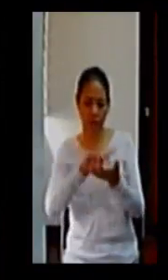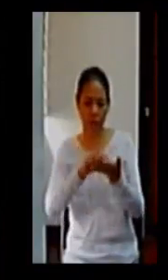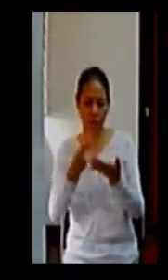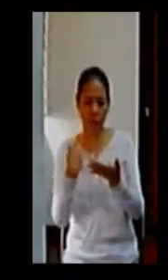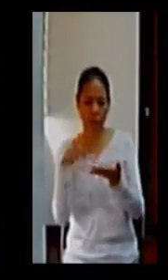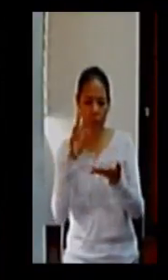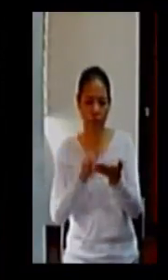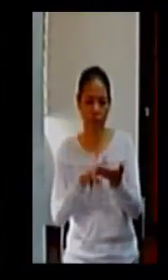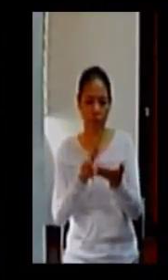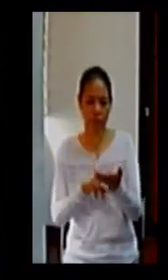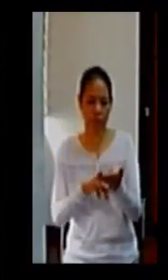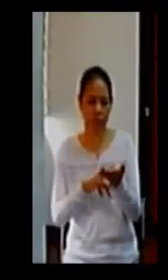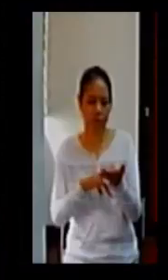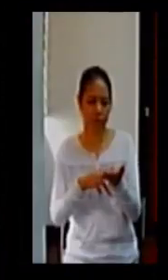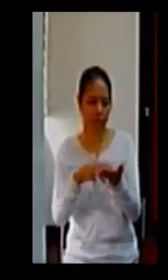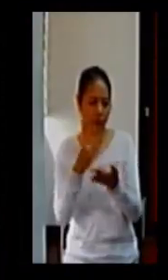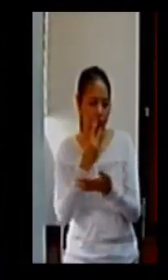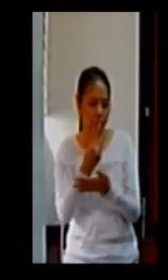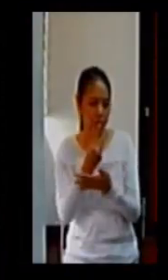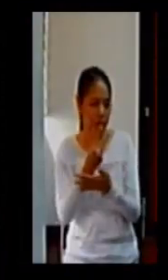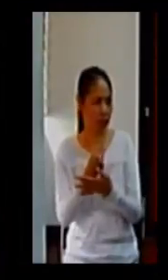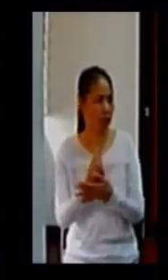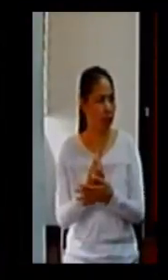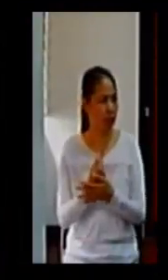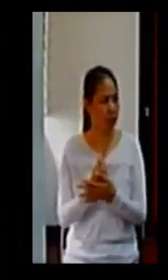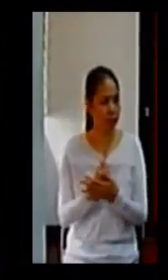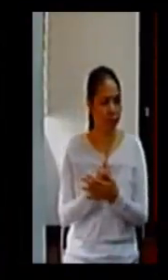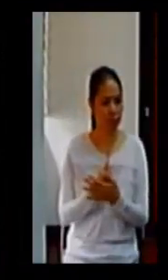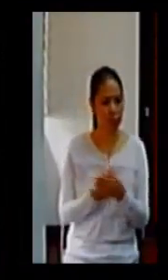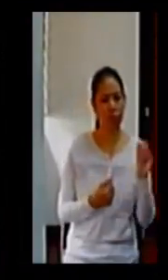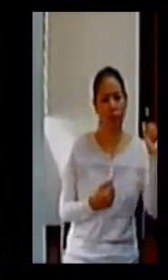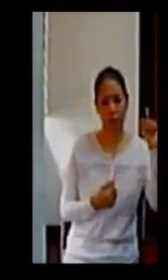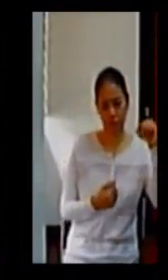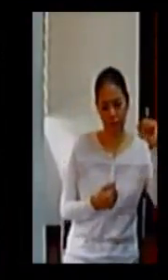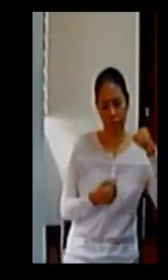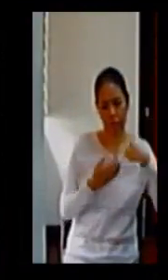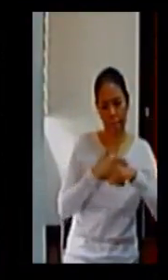po ang pirmang ito. Sa akin po ito.